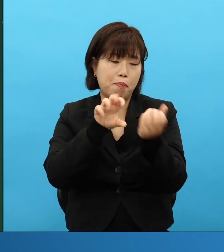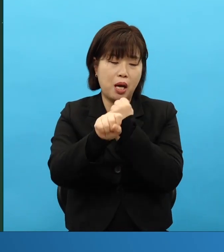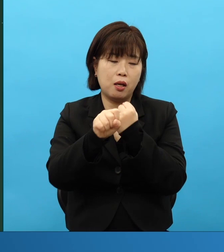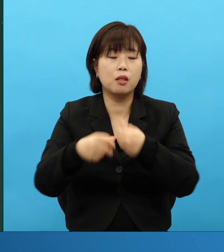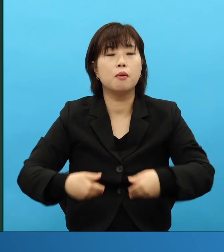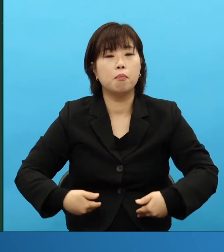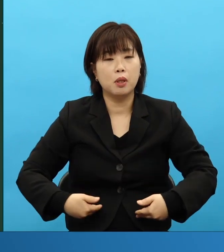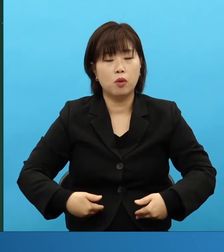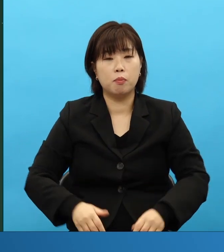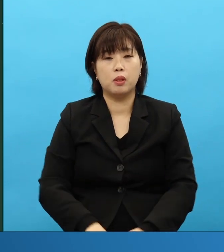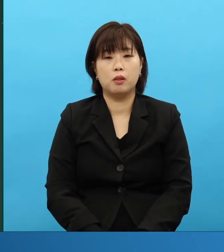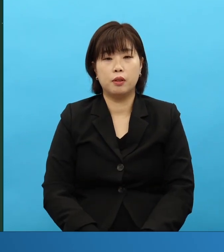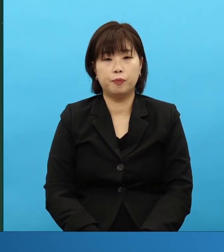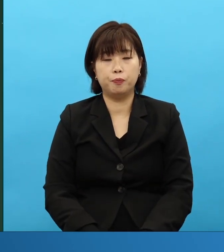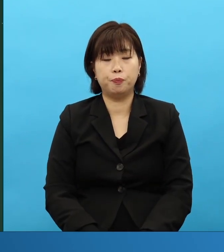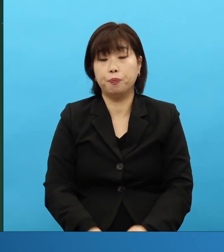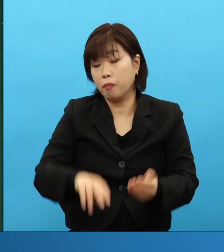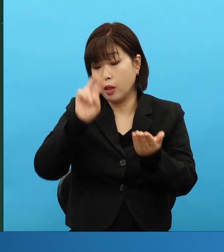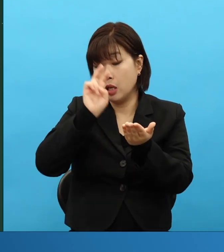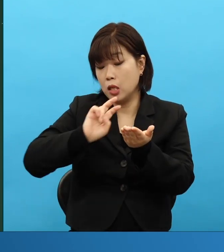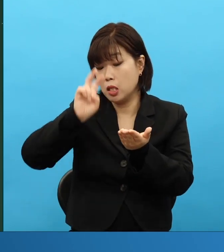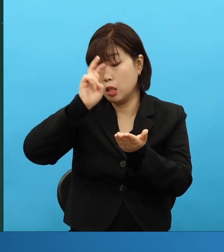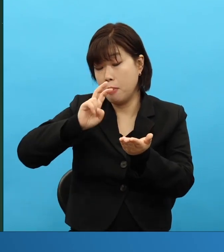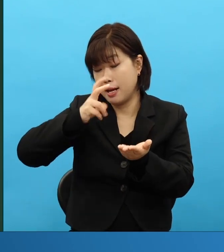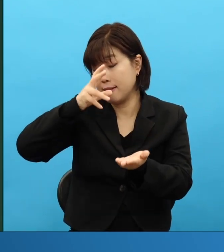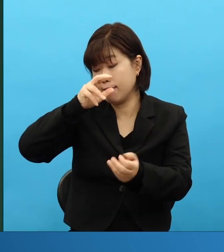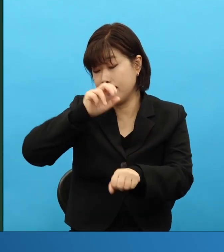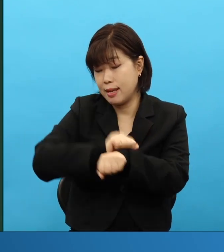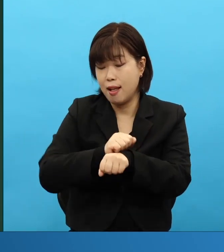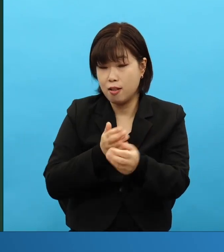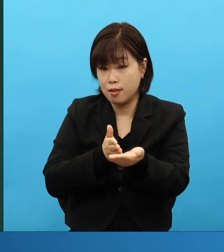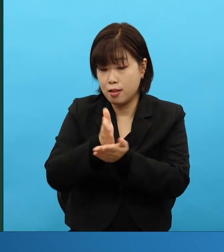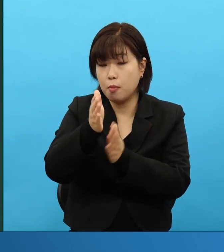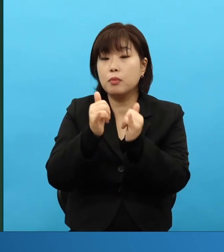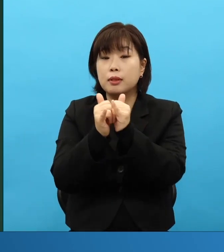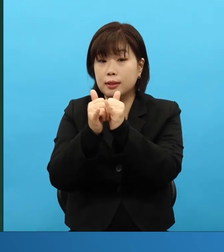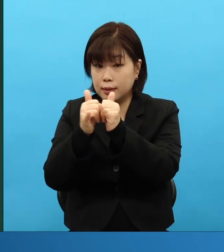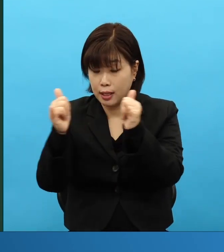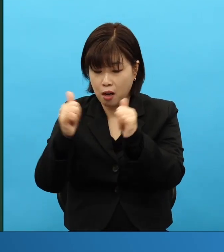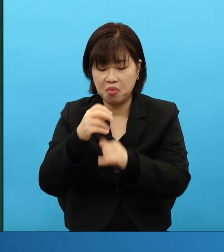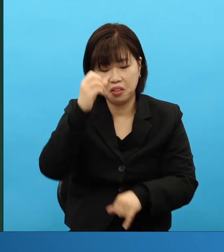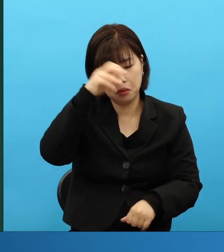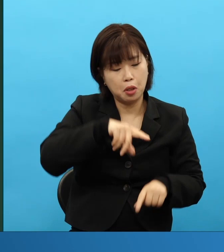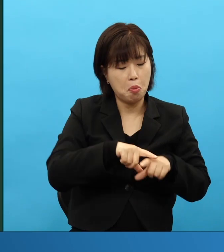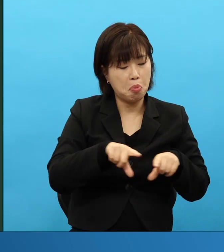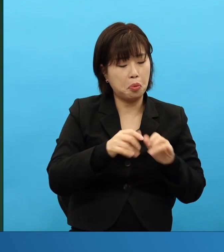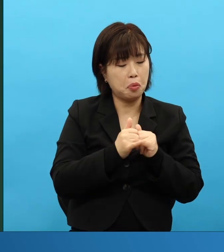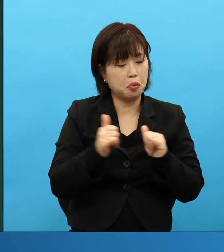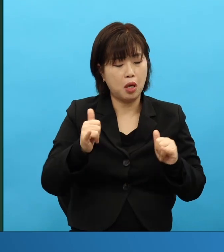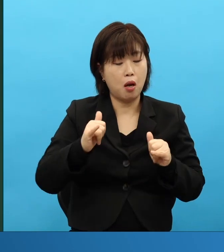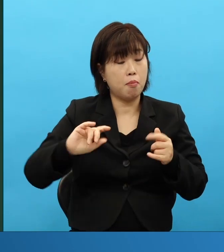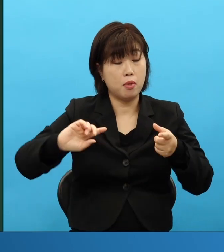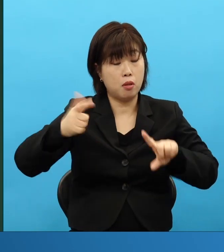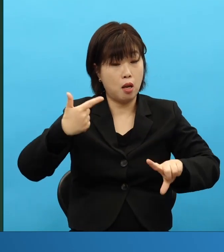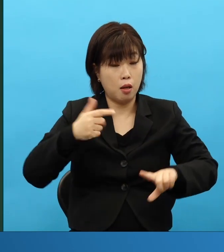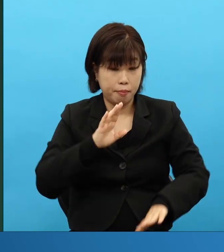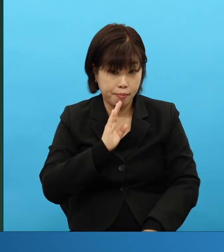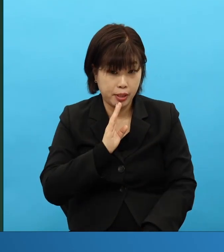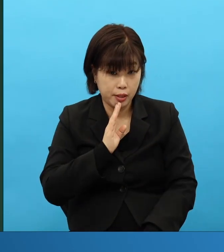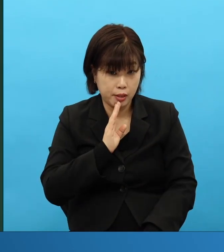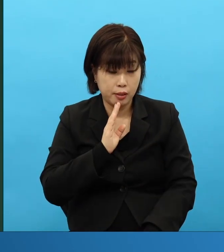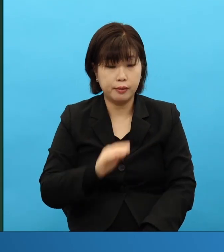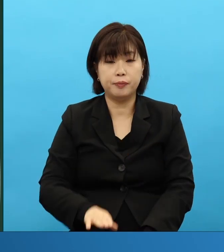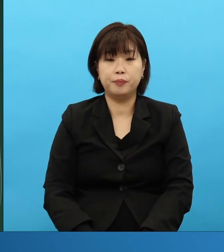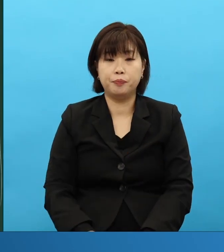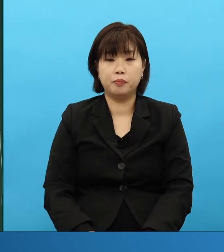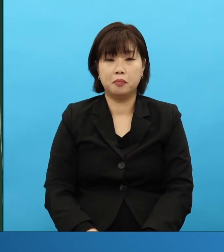잘하는 사람들은 우리하고 달라요. The people who are very good at music are different from us. 우리는 음악을 잘 전문이 아니니까 나는